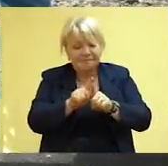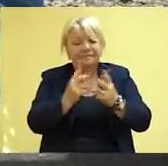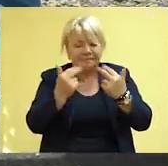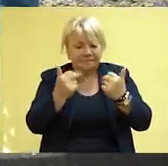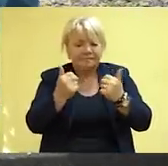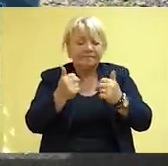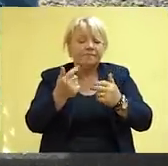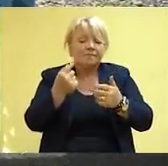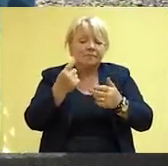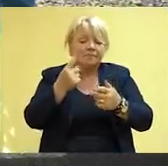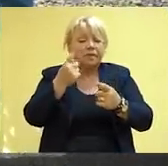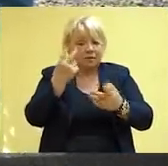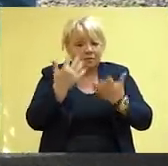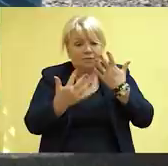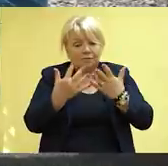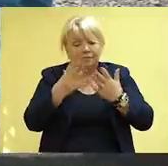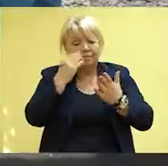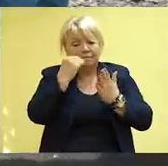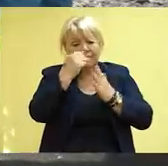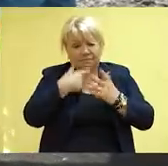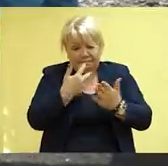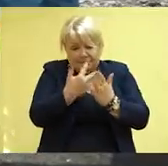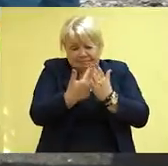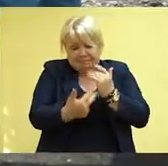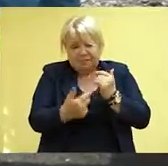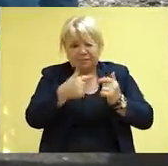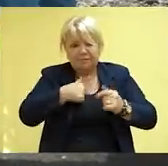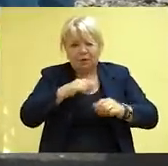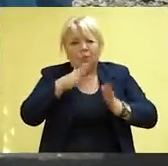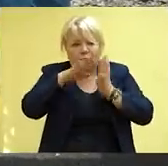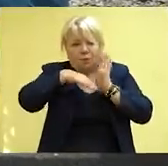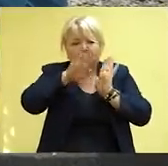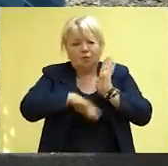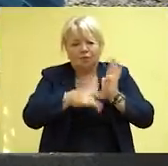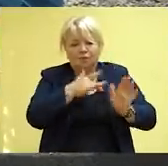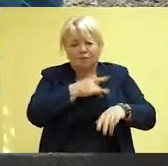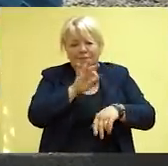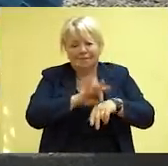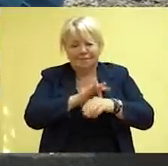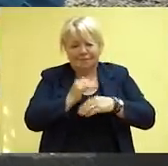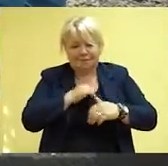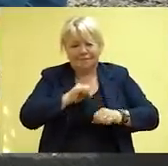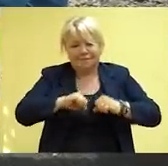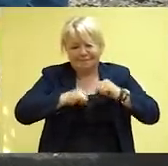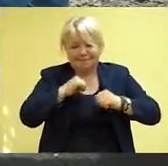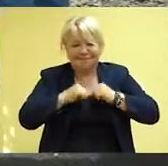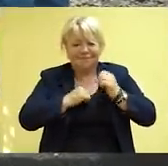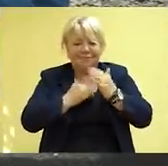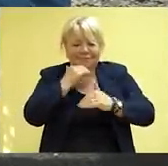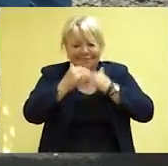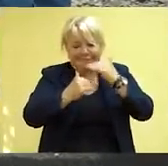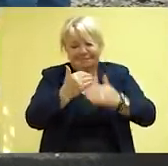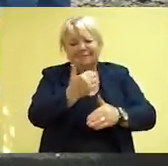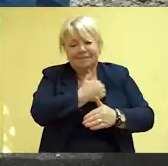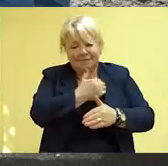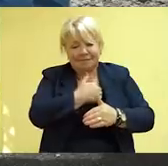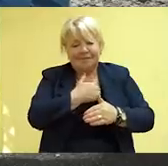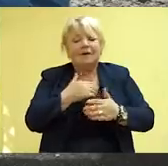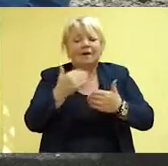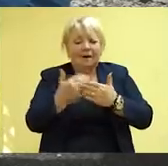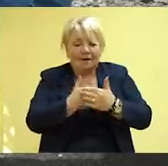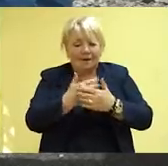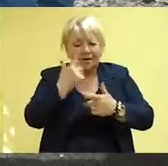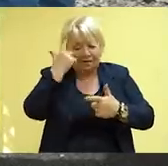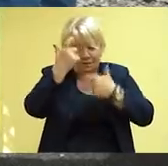ეგრეა ძმაო, რატომაც არა. რო აგებ სტიმული გაქვს და მეტი რაღაც თემა გინდა რომ მერე შენ მოიგო. ეგა ყველაფერი. აი, გარის ახალი ინფორმაცია